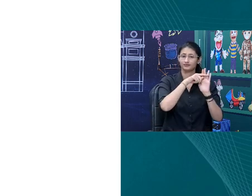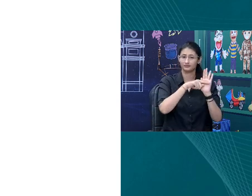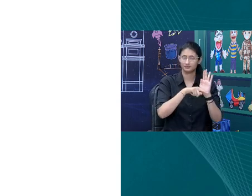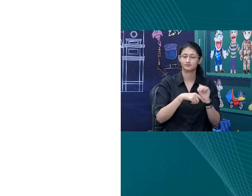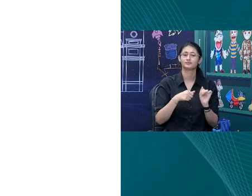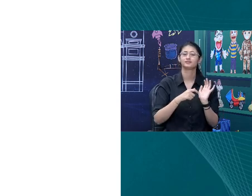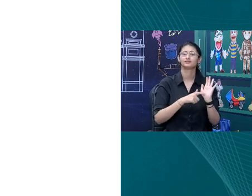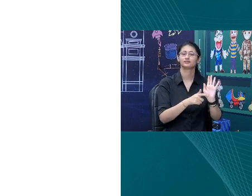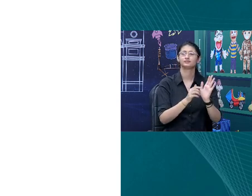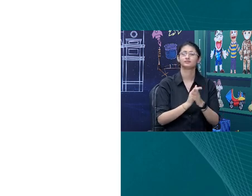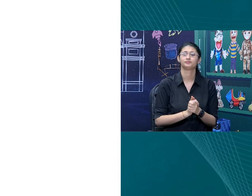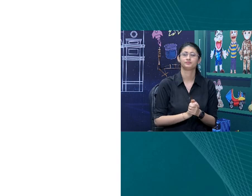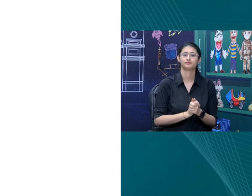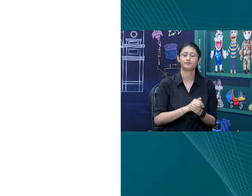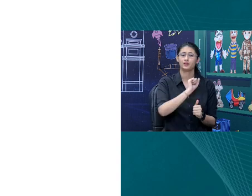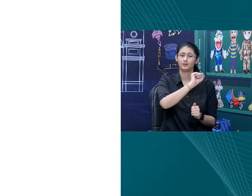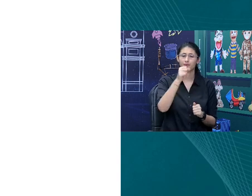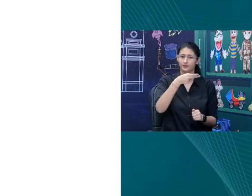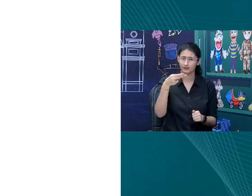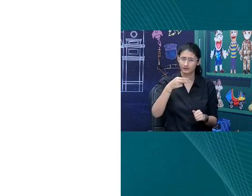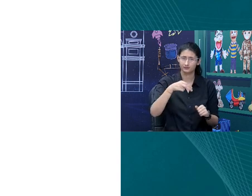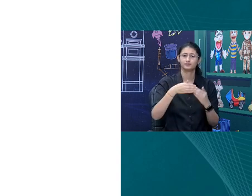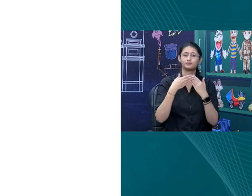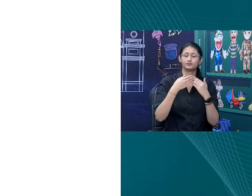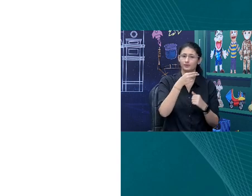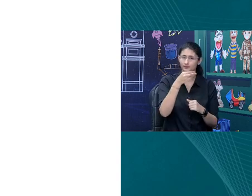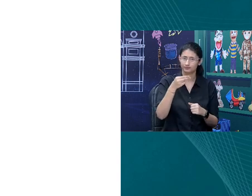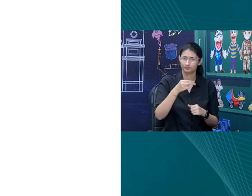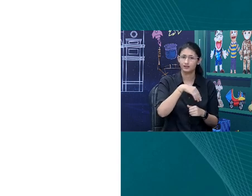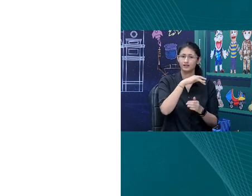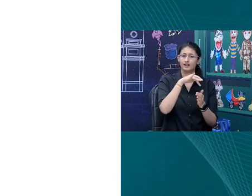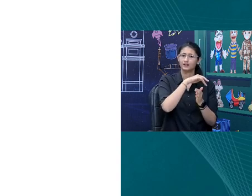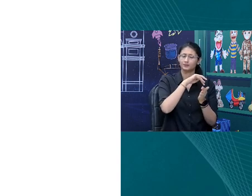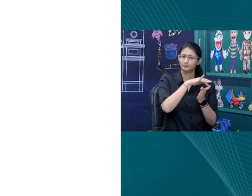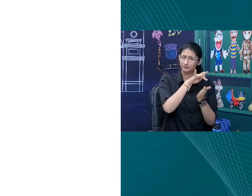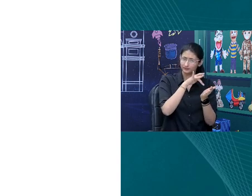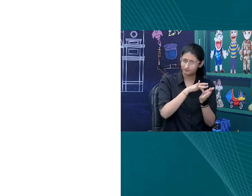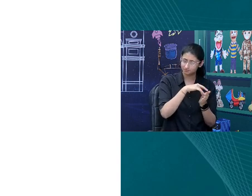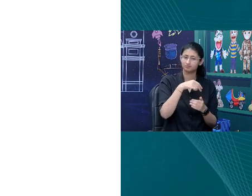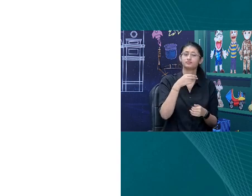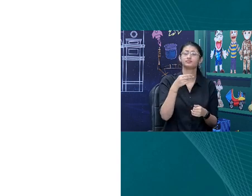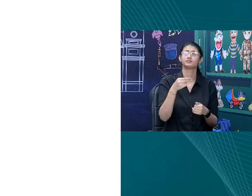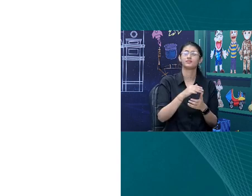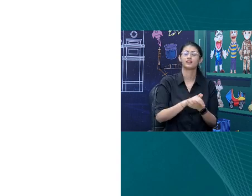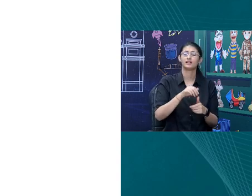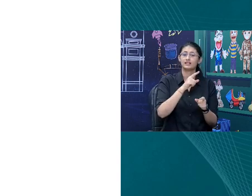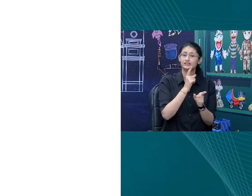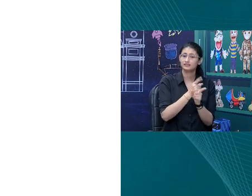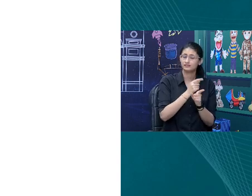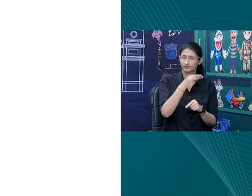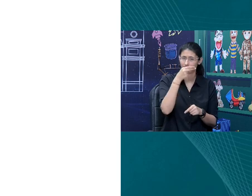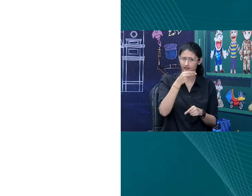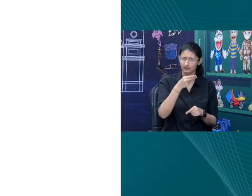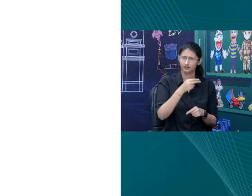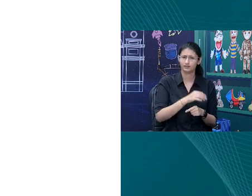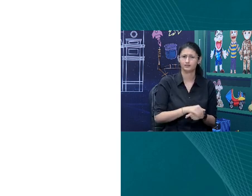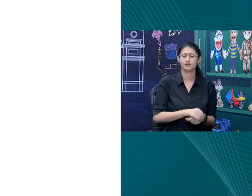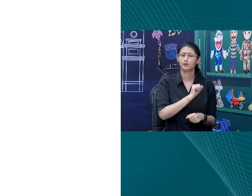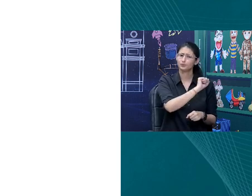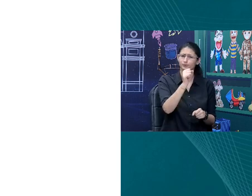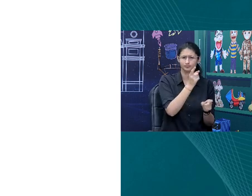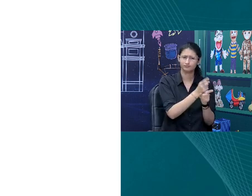अपने विद्यालय का नाम पता उसका लिख सकते हैं शिक्षक का नाम और आप इसमें शिक्षक की जगह पूजा जी का भी नाम लिख सकते हैं सत्र की तिथि